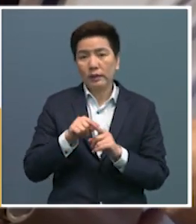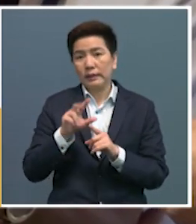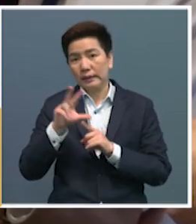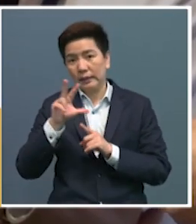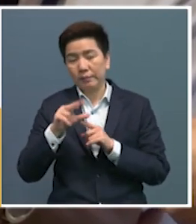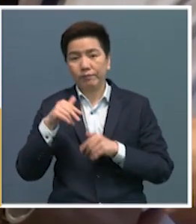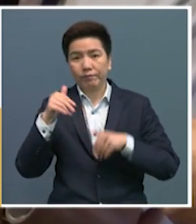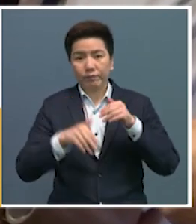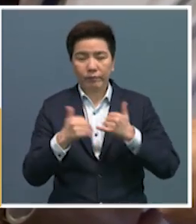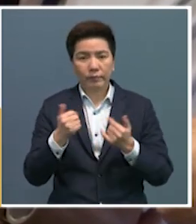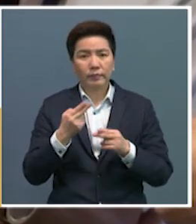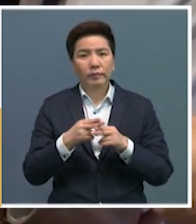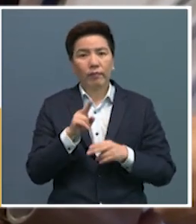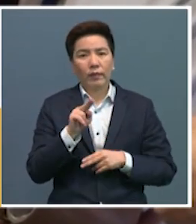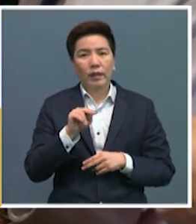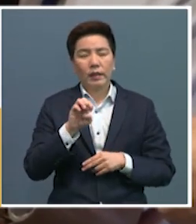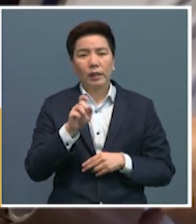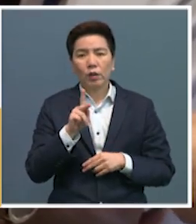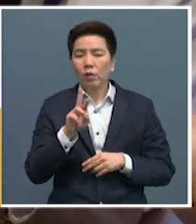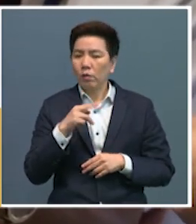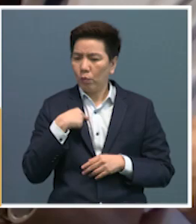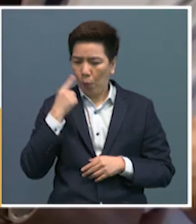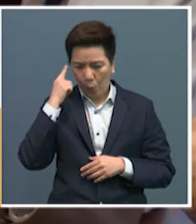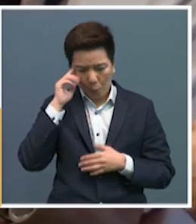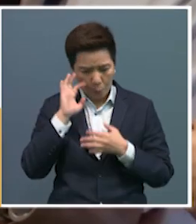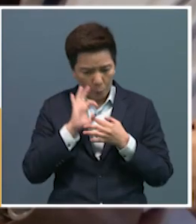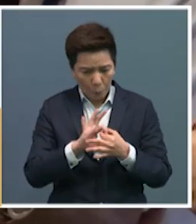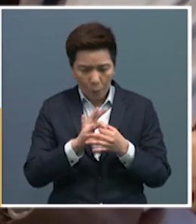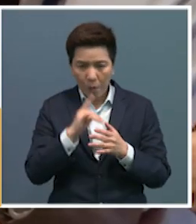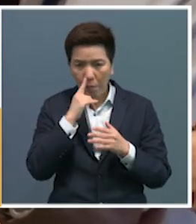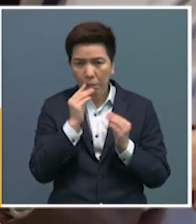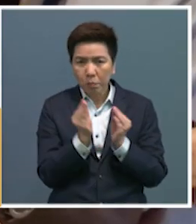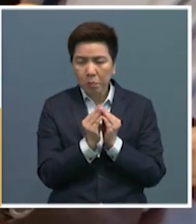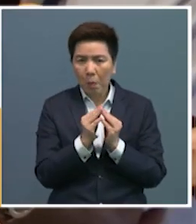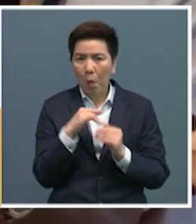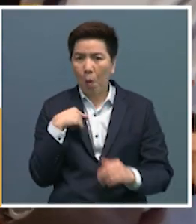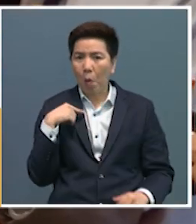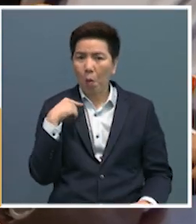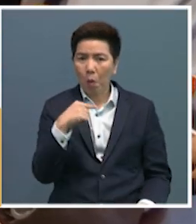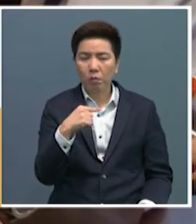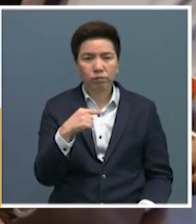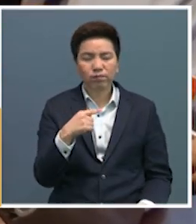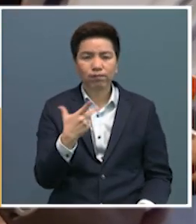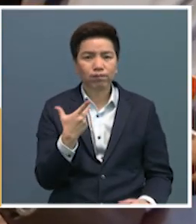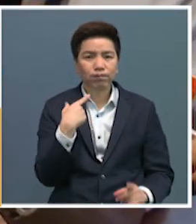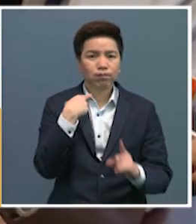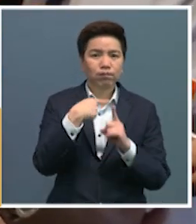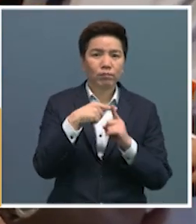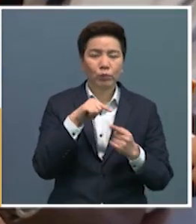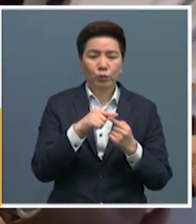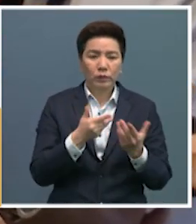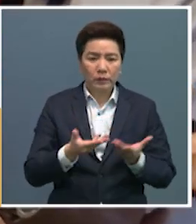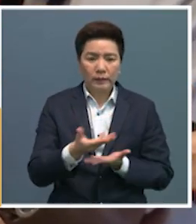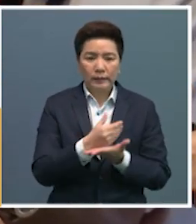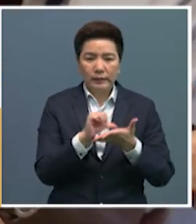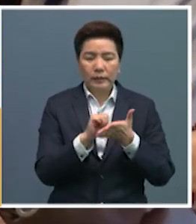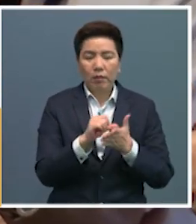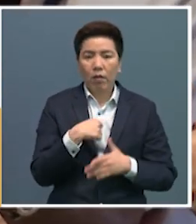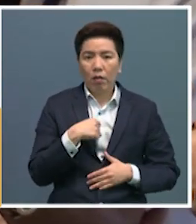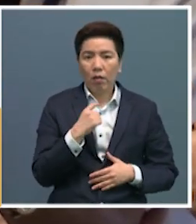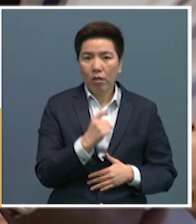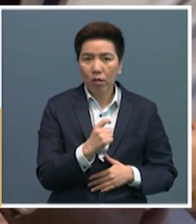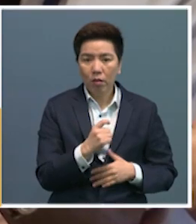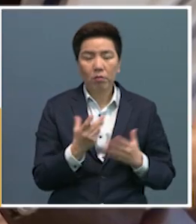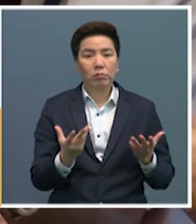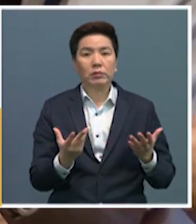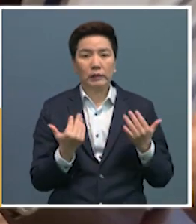3ทำให้คุณนิกรเดี๋ยวก็ตังค์วนว่าผลประเทศไทยอาจจะออกมาเป็นลบไม่เป็นผลบวกกับการที่จะแก้ไขร่าง